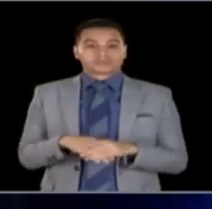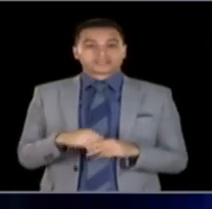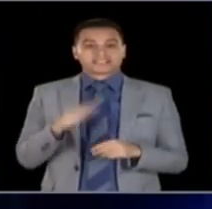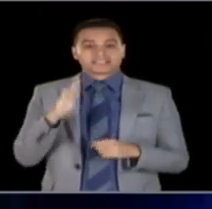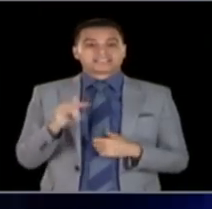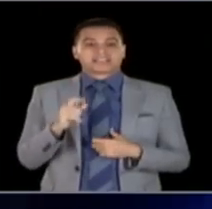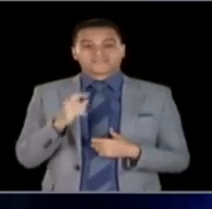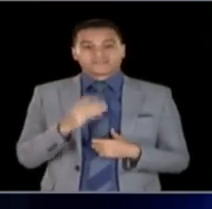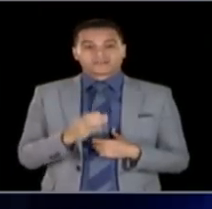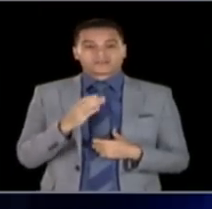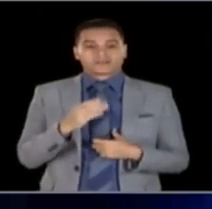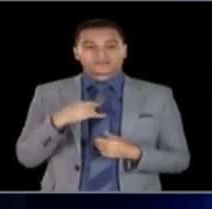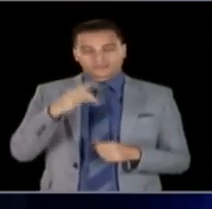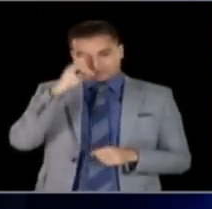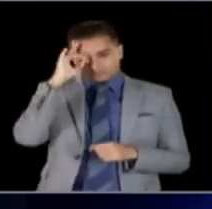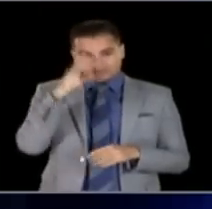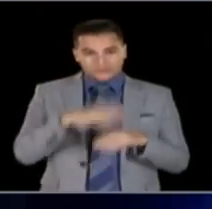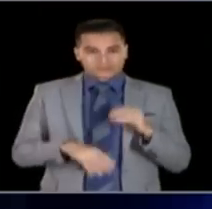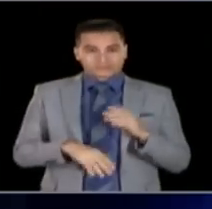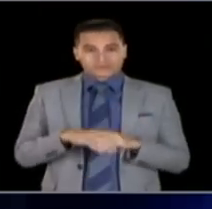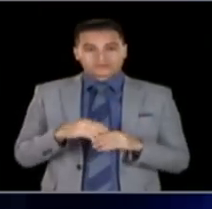سيف. هي تخمينة بصراحة.